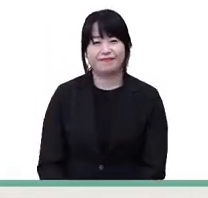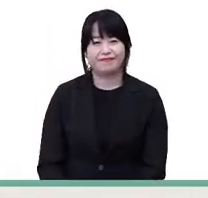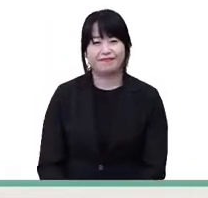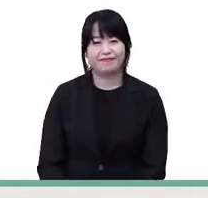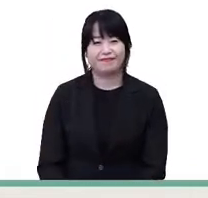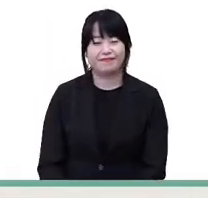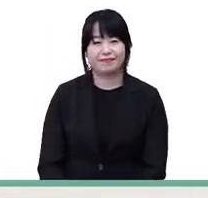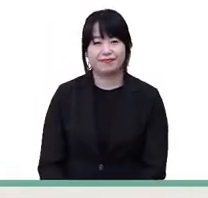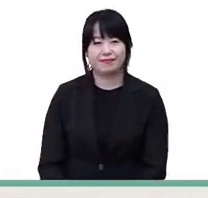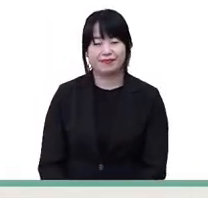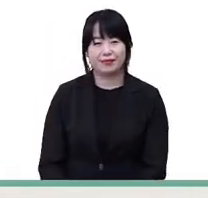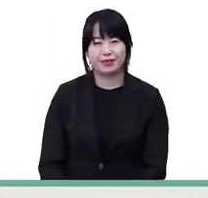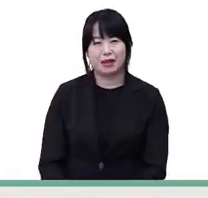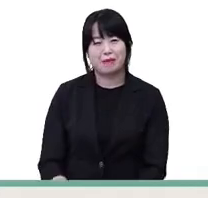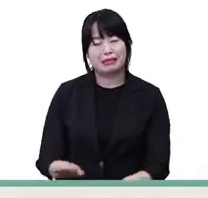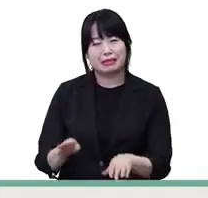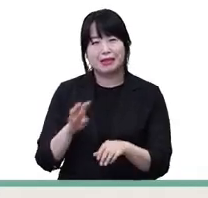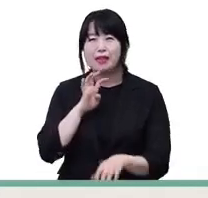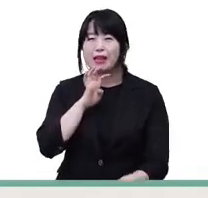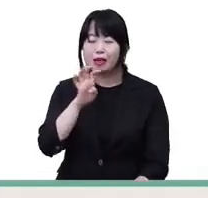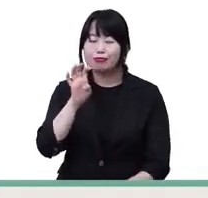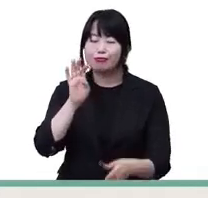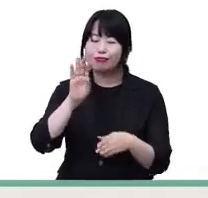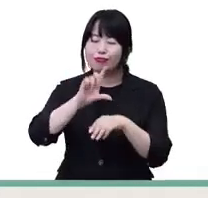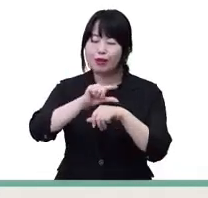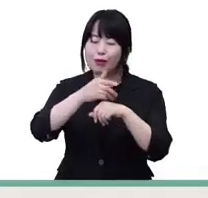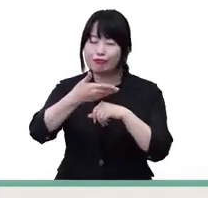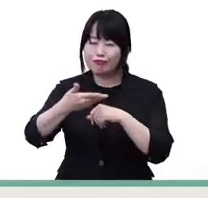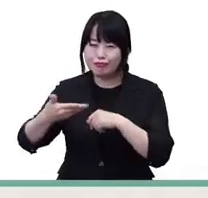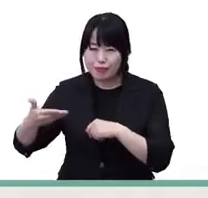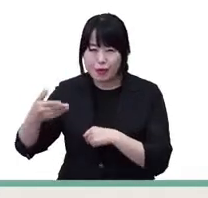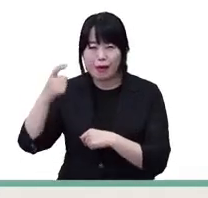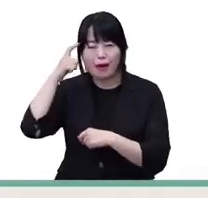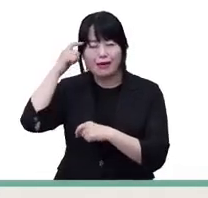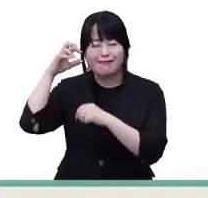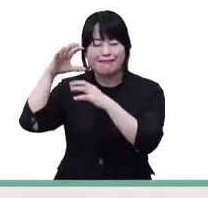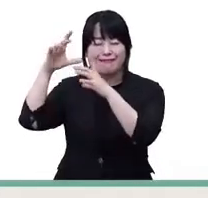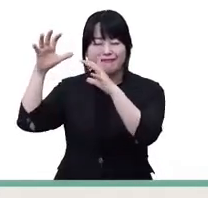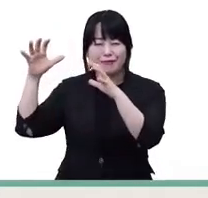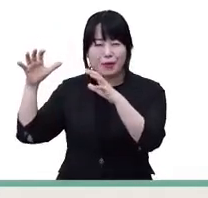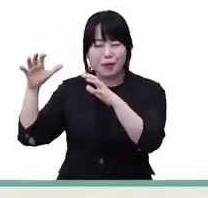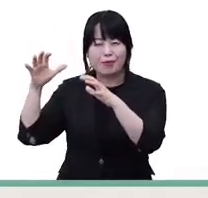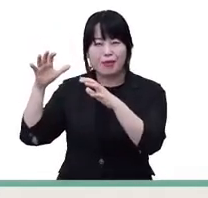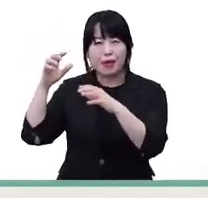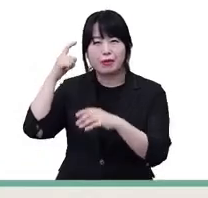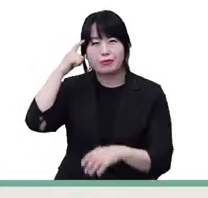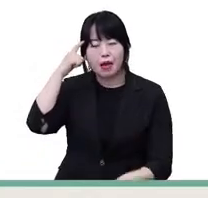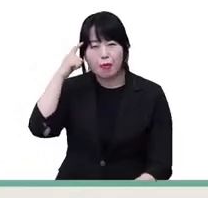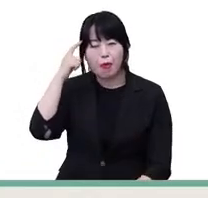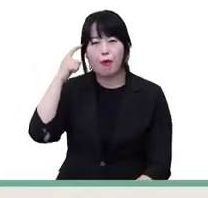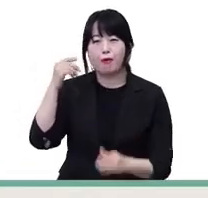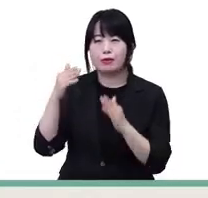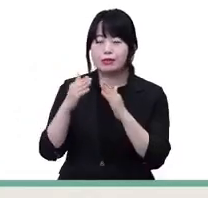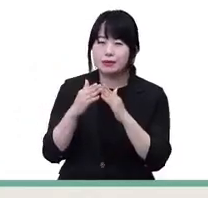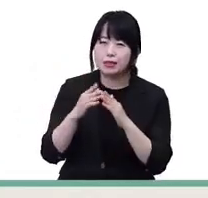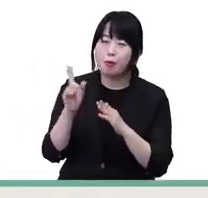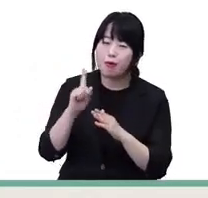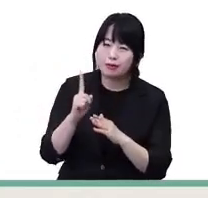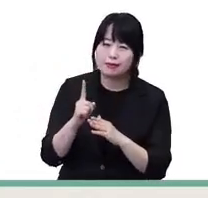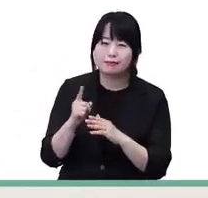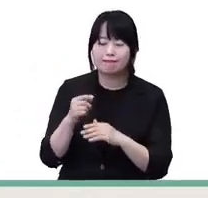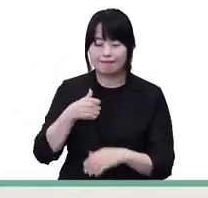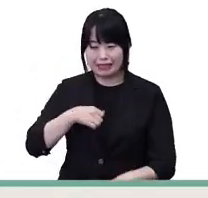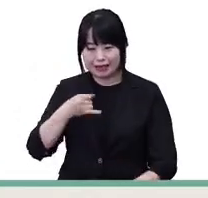정도 되면은 딴 생각이 나거든요. 오늘 저녁 이 유튜브 끝나면 내가 뭐 해야 되지? 아이들하고는 무슨 이야기를